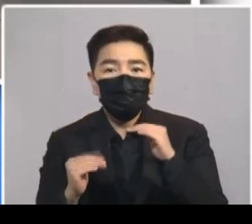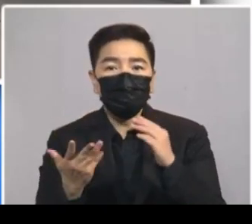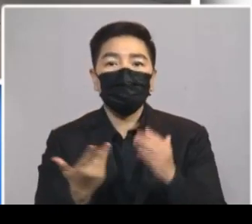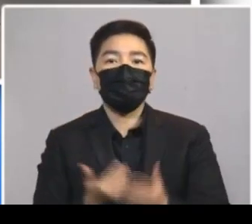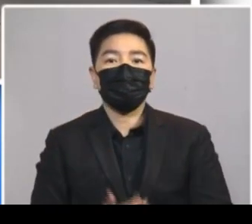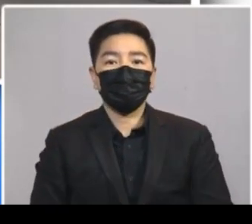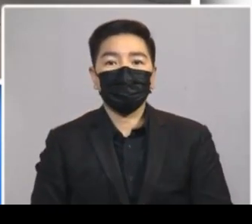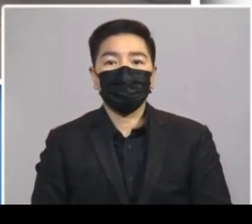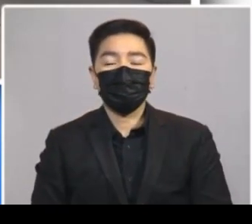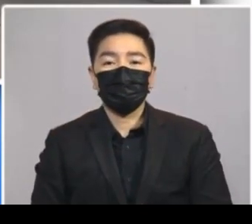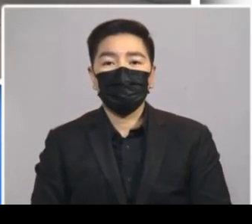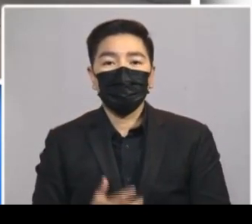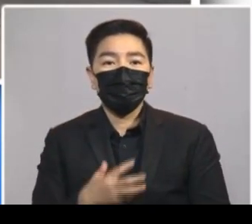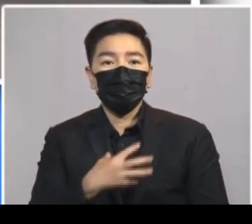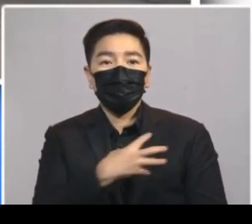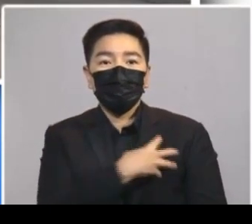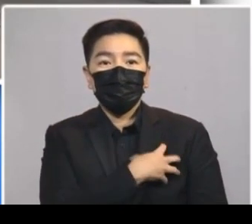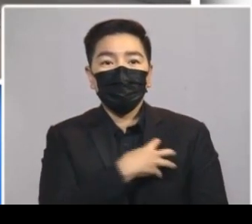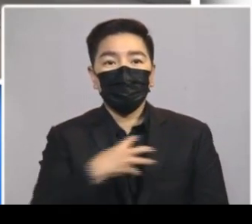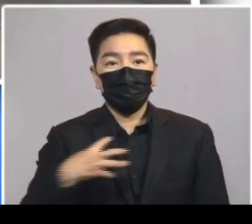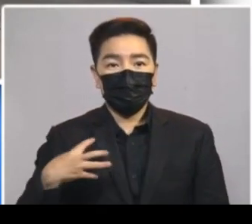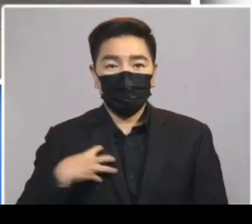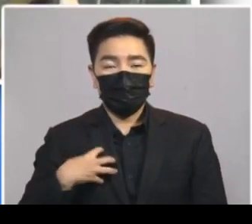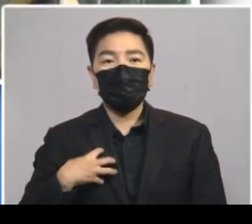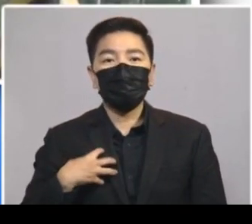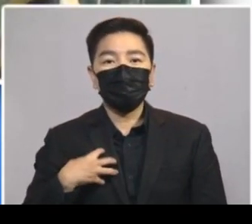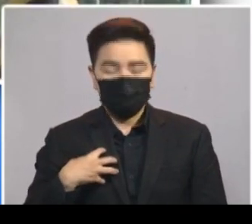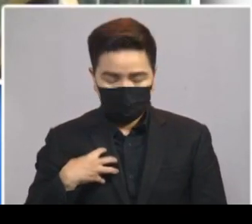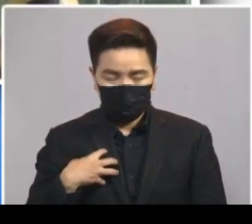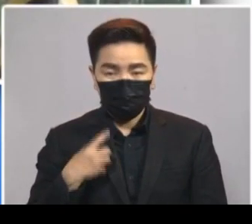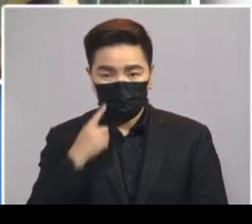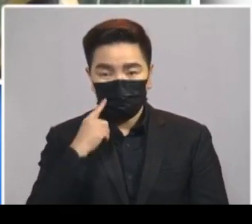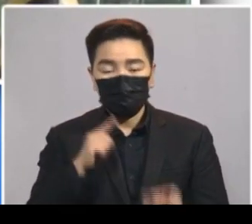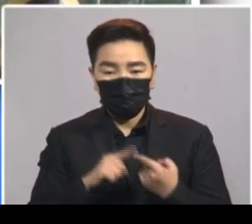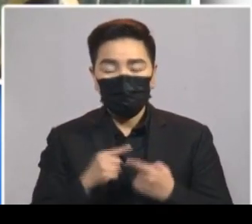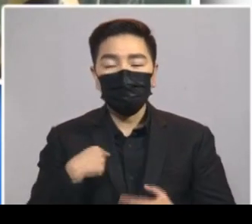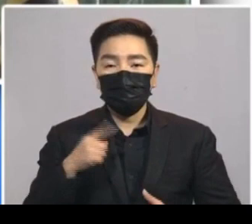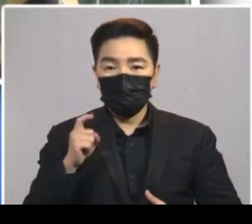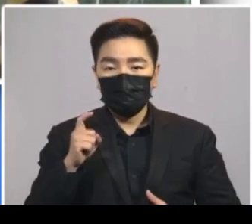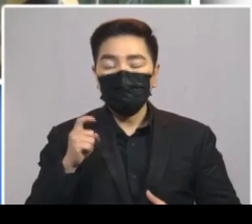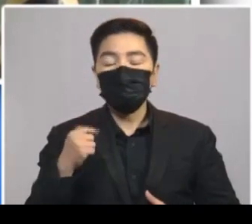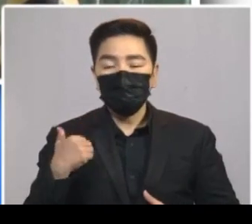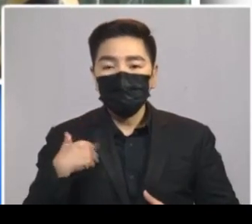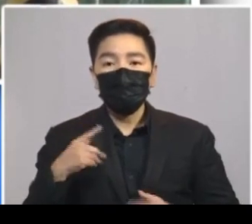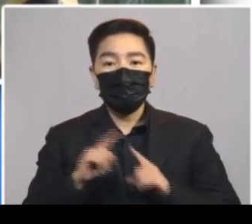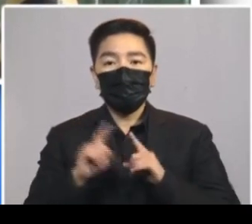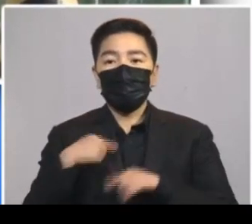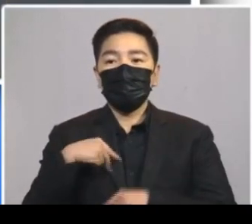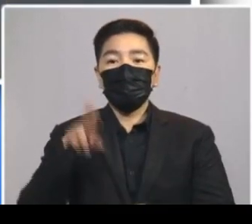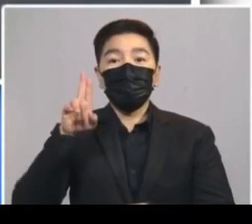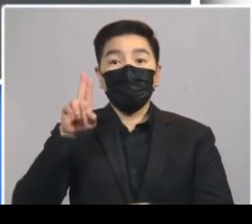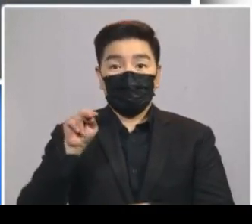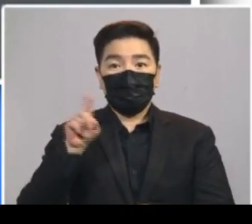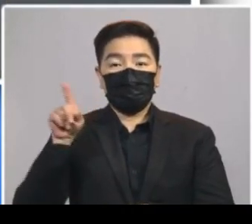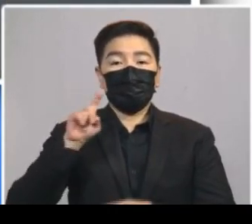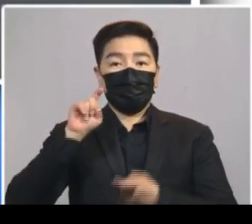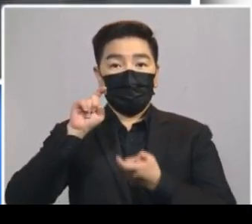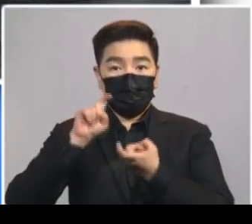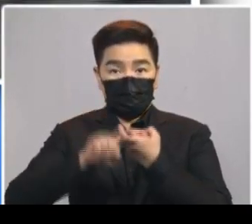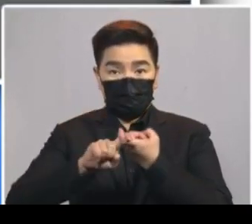ครับในแง่ทางการทูตก็อาจจะเสียเปรียบบ้างนะครับแต่ที่สหประชาชาติเองรัสเซียซึ่งเ